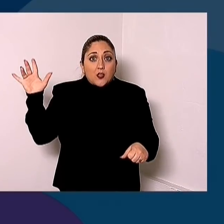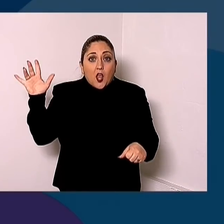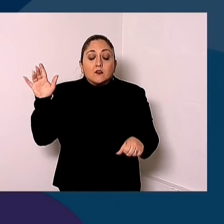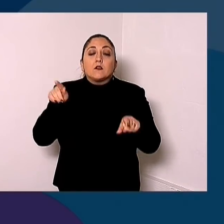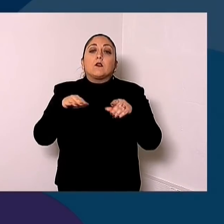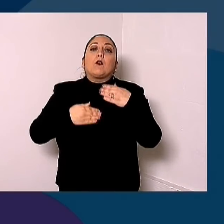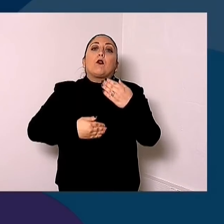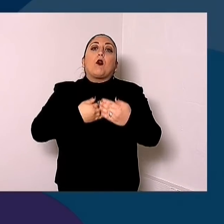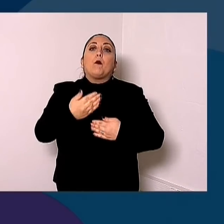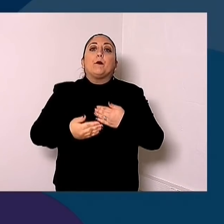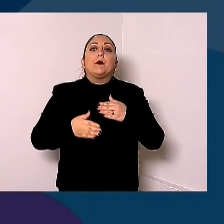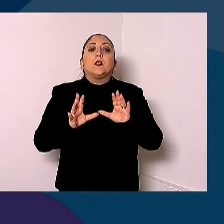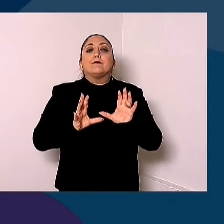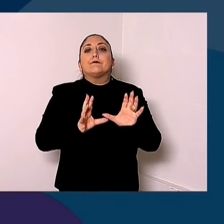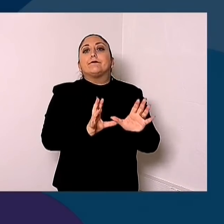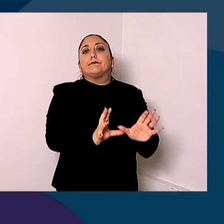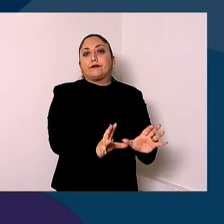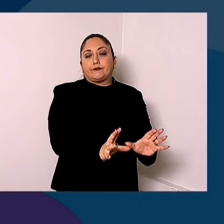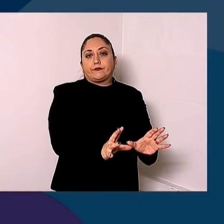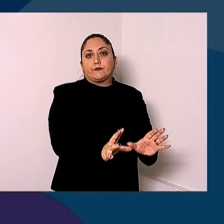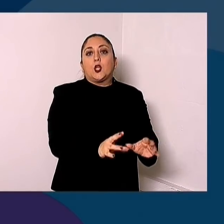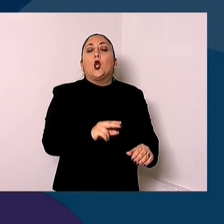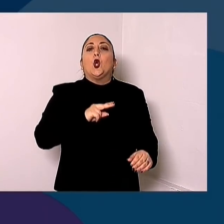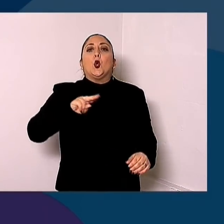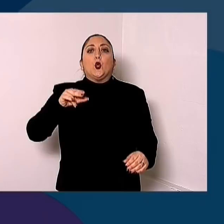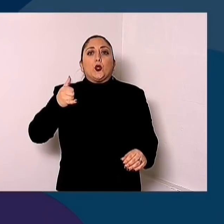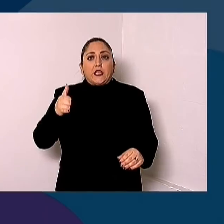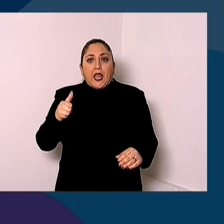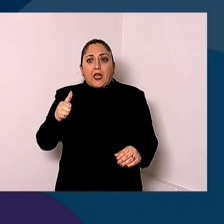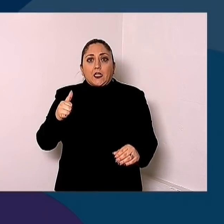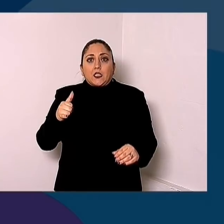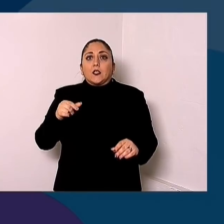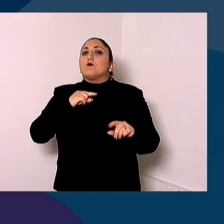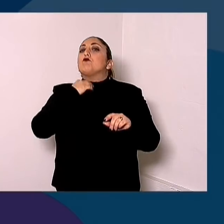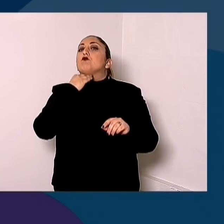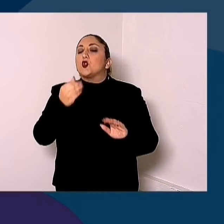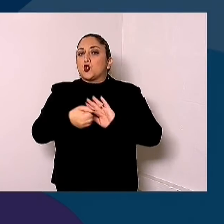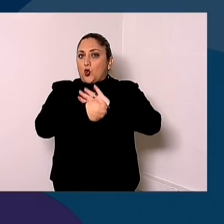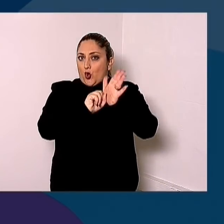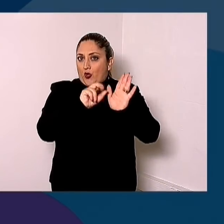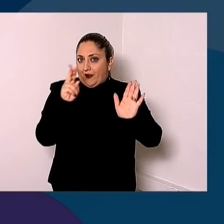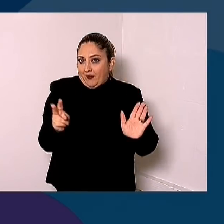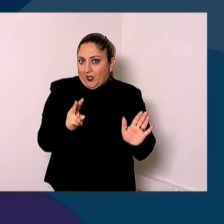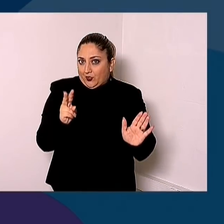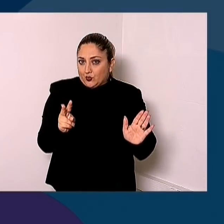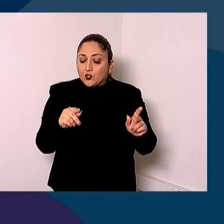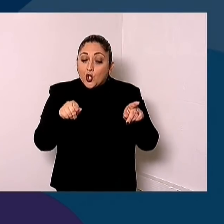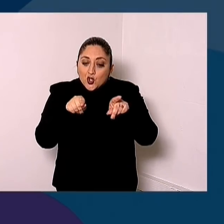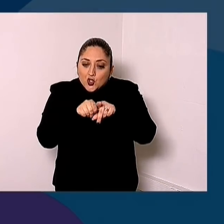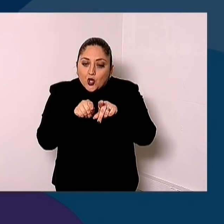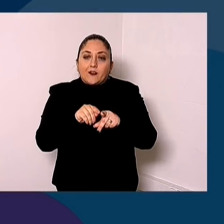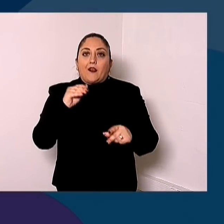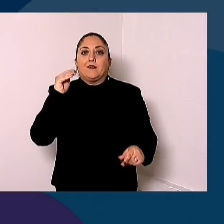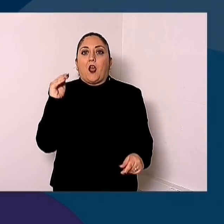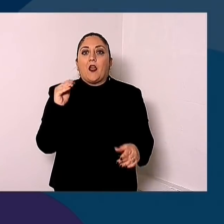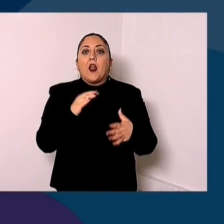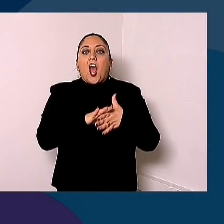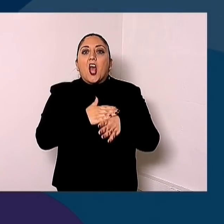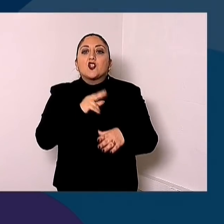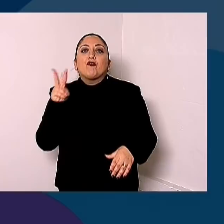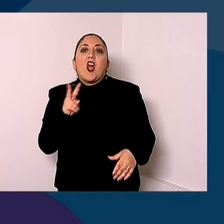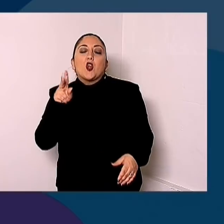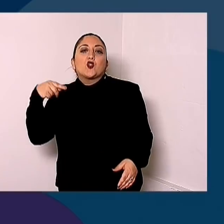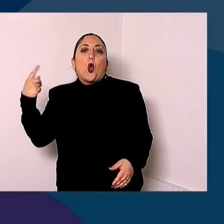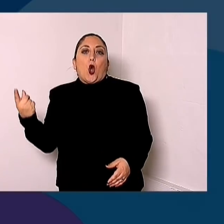jibqa' iżolat u anke wara għaliex la darba inti jkollok is-sintomi importanti li inti ma tmurx għax-xogħol imma u allura ma